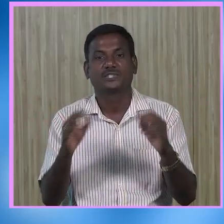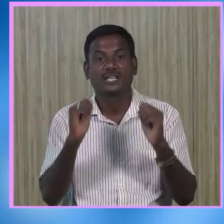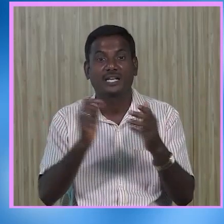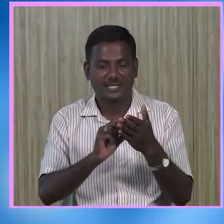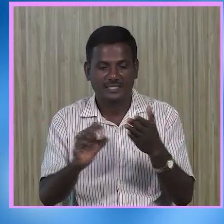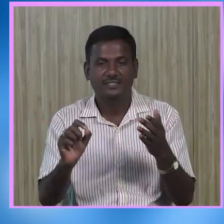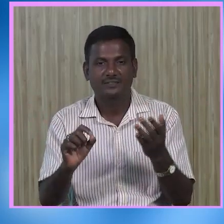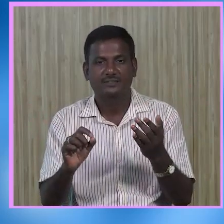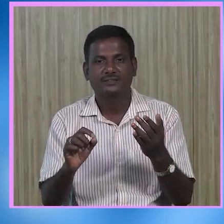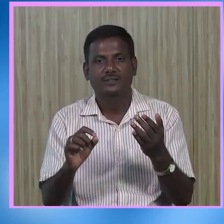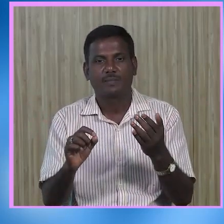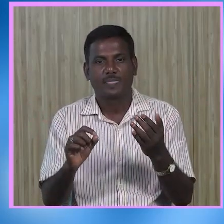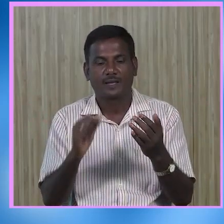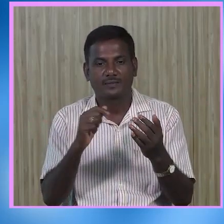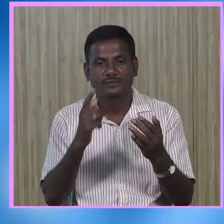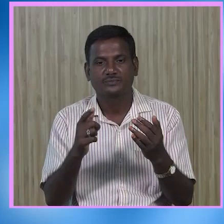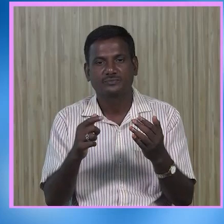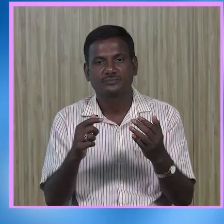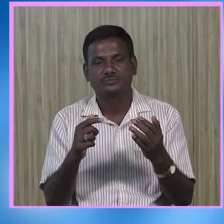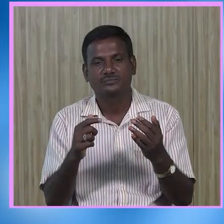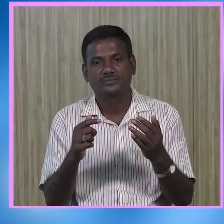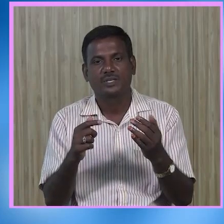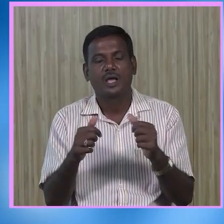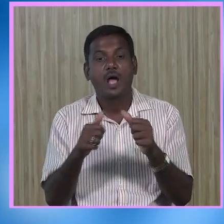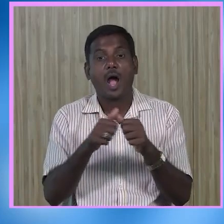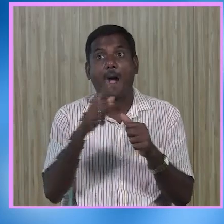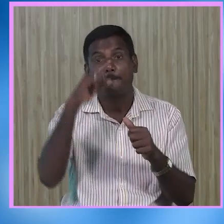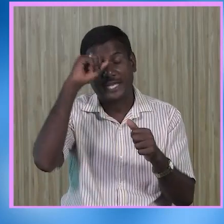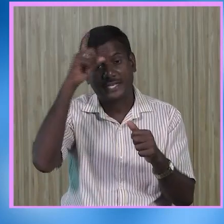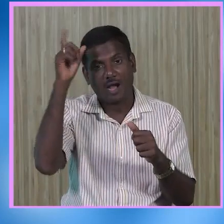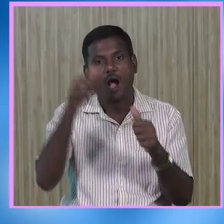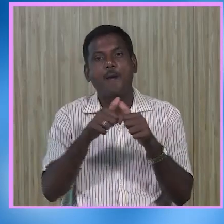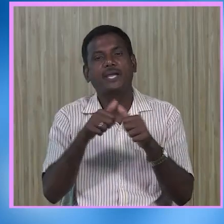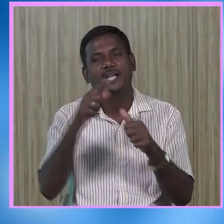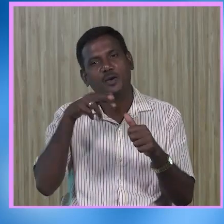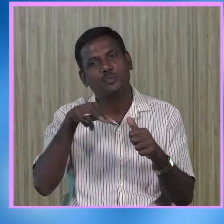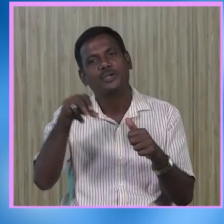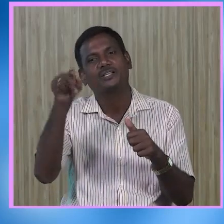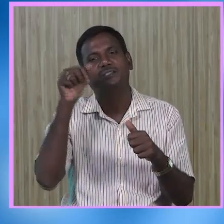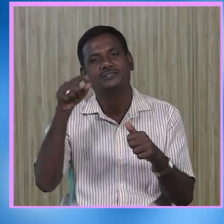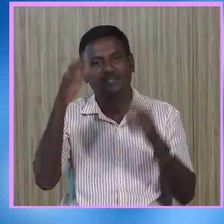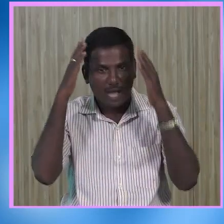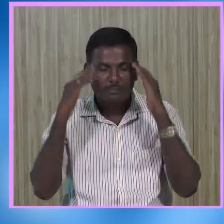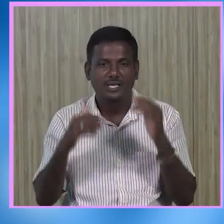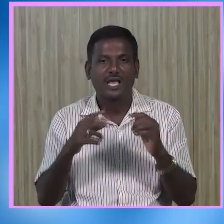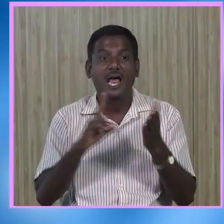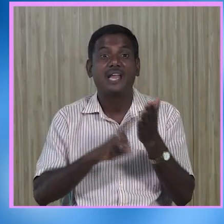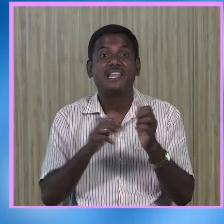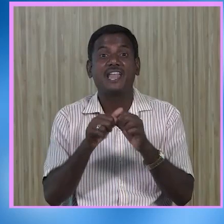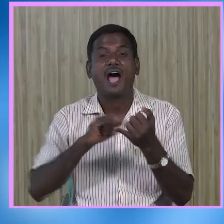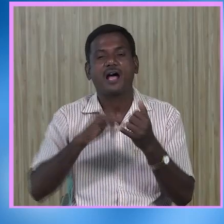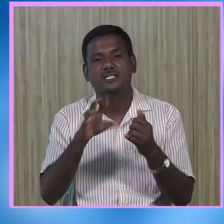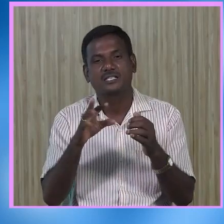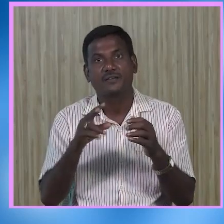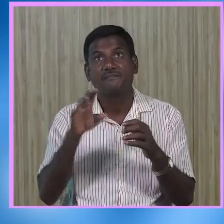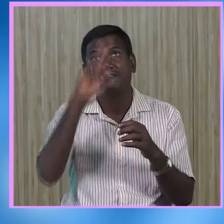என்னான்னு எழுதியிருக்காங்க, அவர் அமெரிக்காவுக்கு போகிறார். அமெரிக்காவில் நாசா அப்படிங்கிற